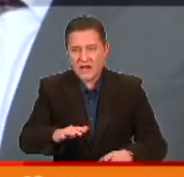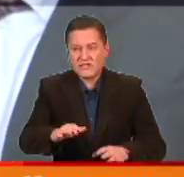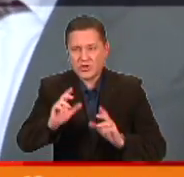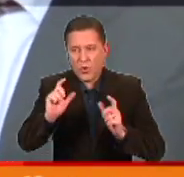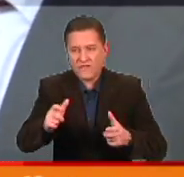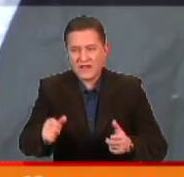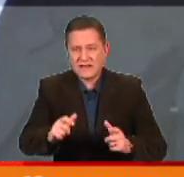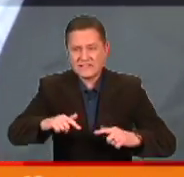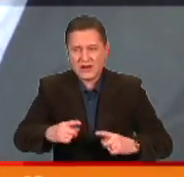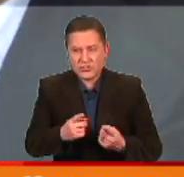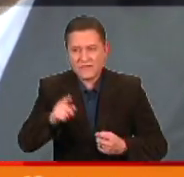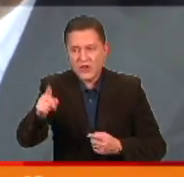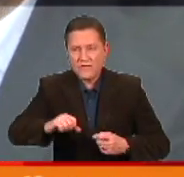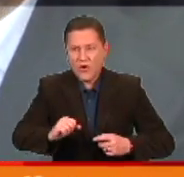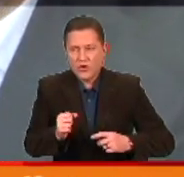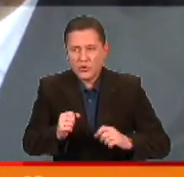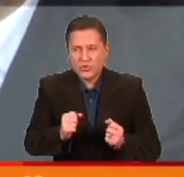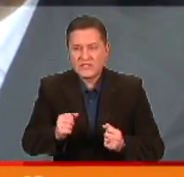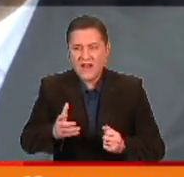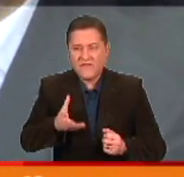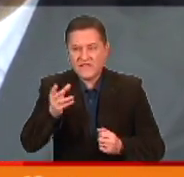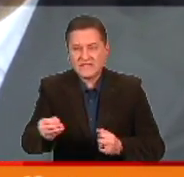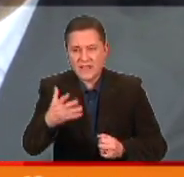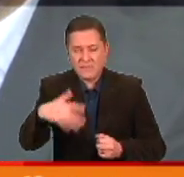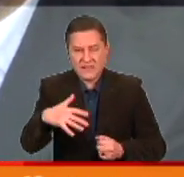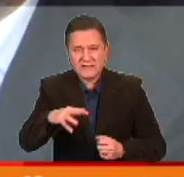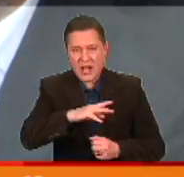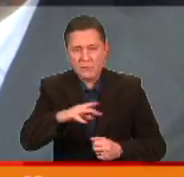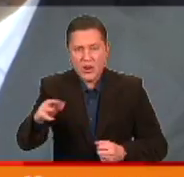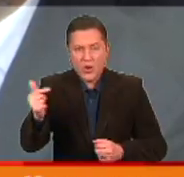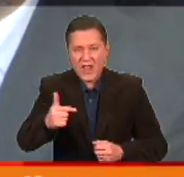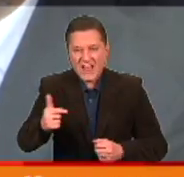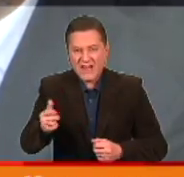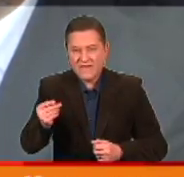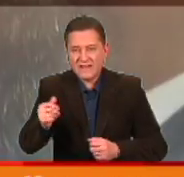нардепа. Утім, його друзі внесли 50 мільйонів гривень застави.